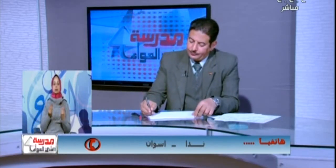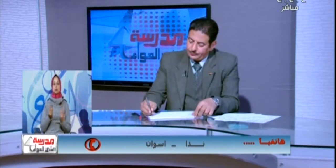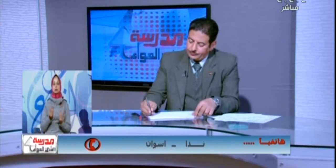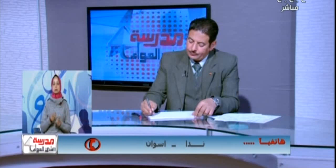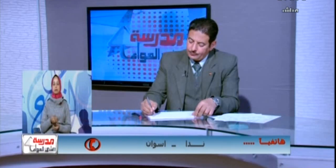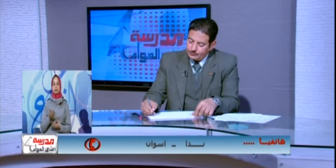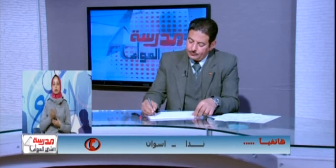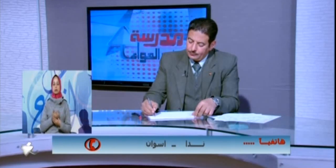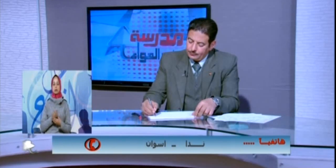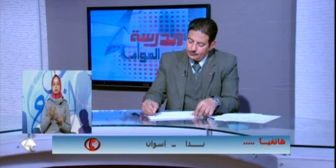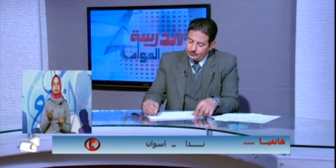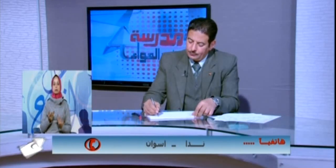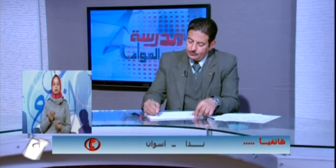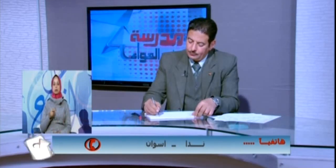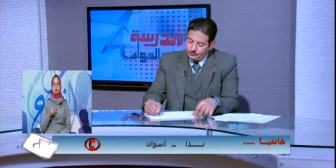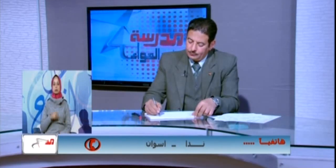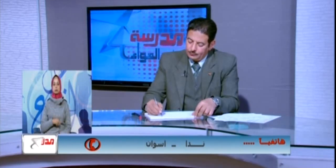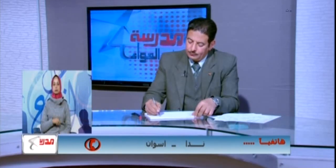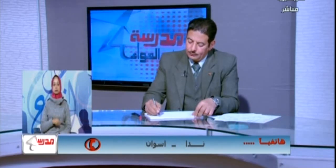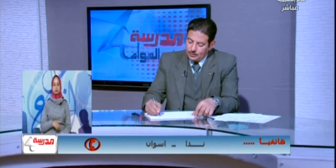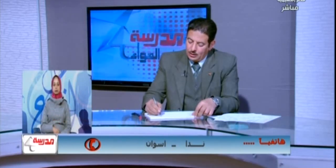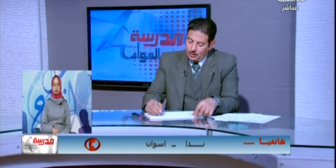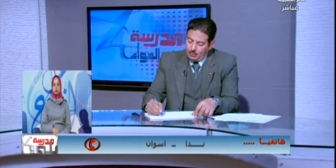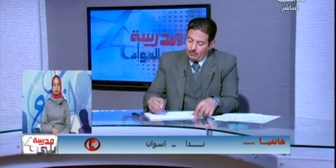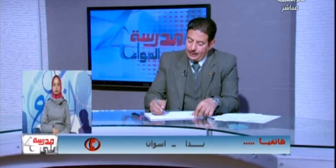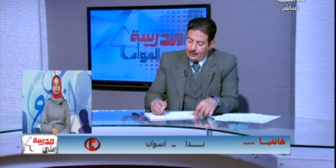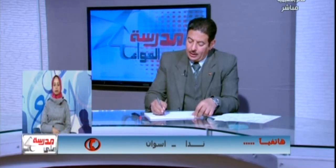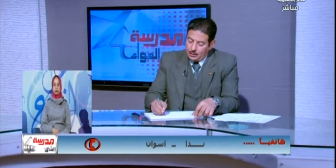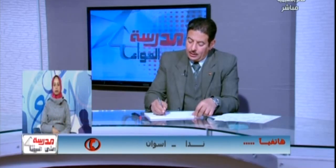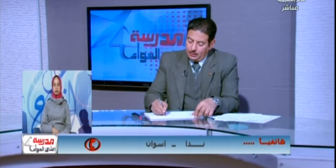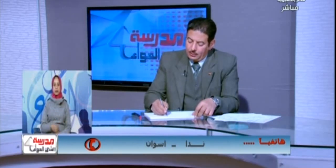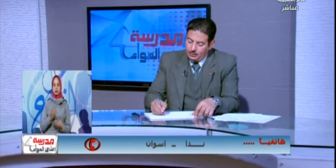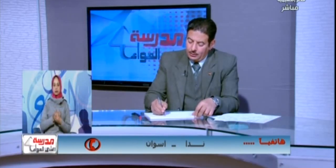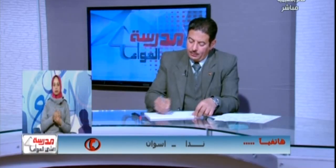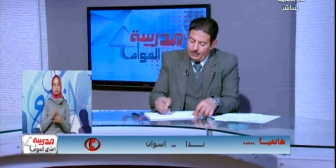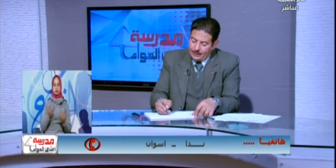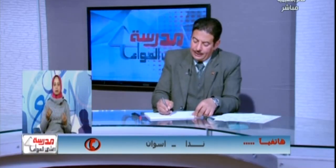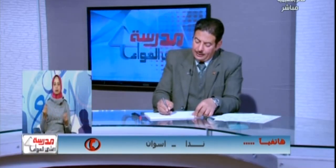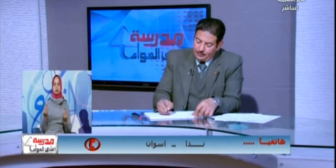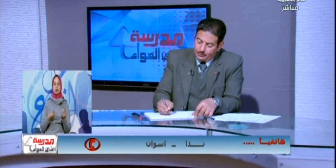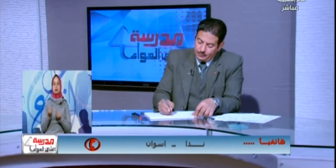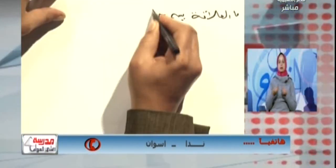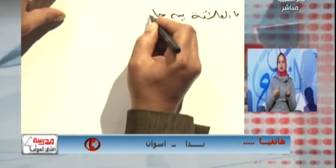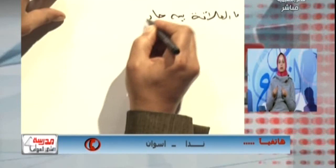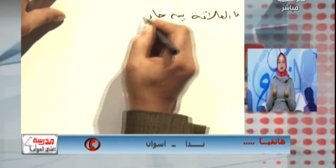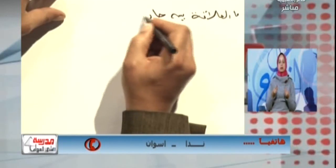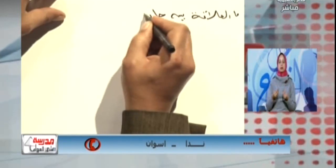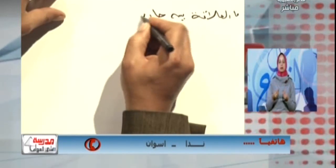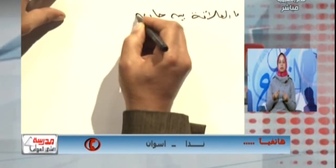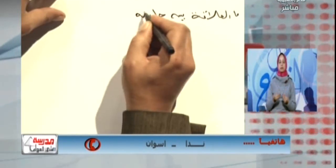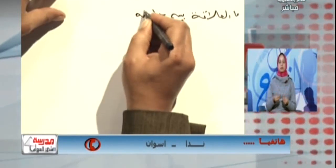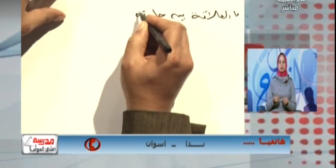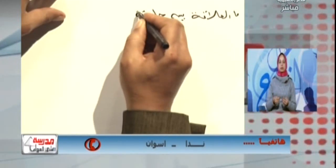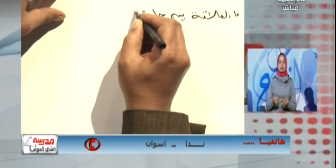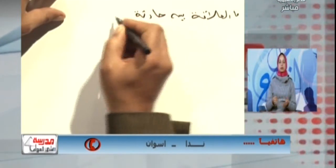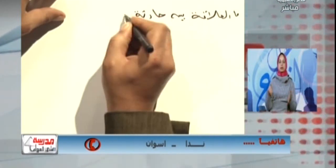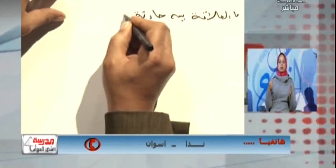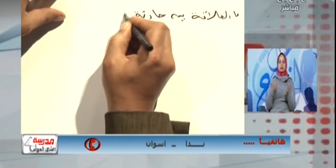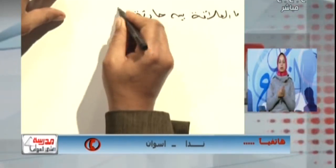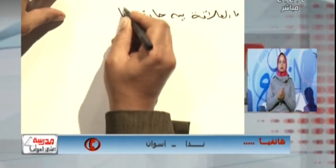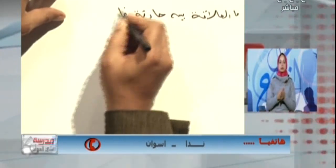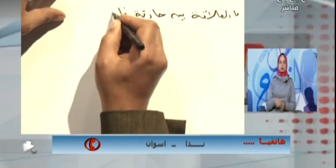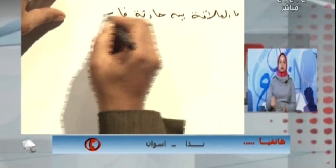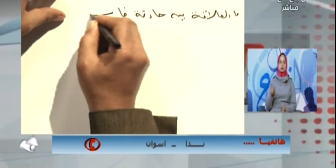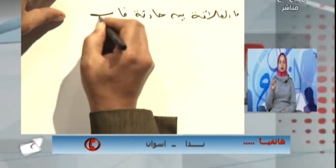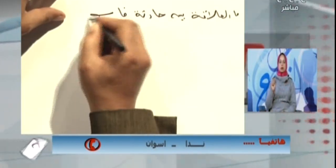ما العلاقه بين حديث فشوده والوفاق الودي؟ ما العلاقه بين حادثه فشوده والوفاق